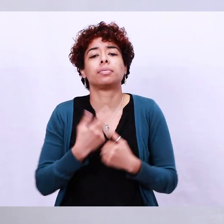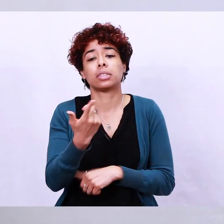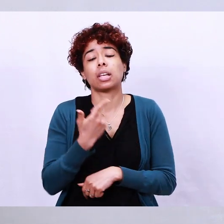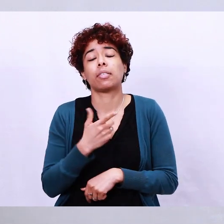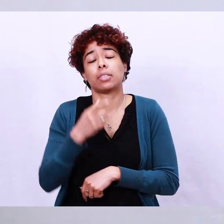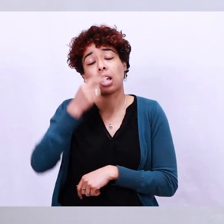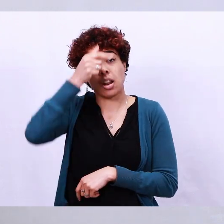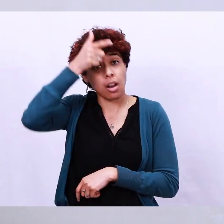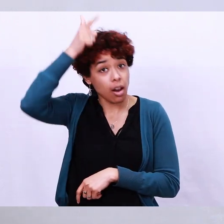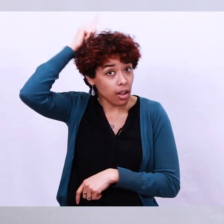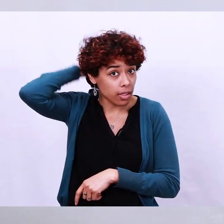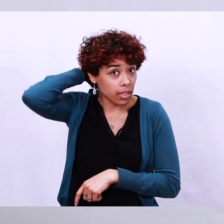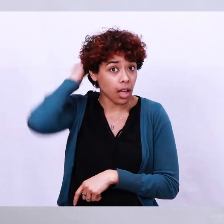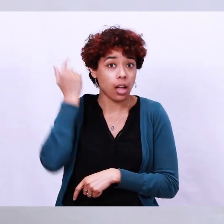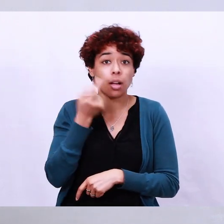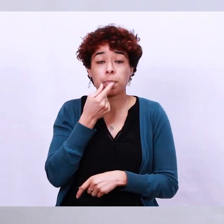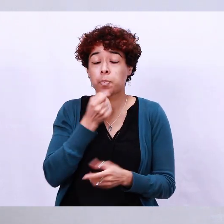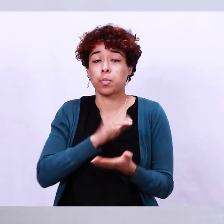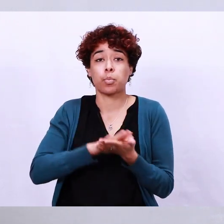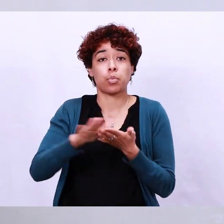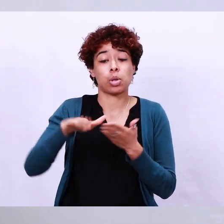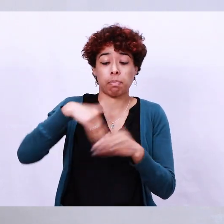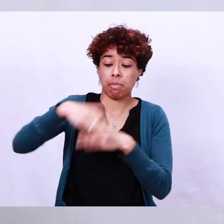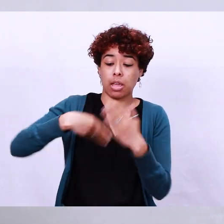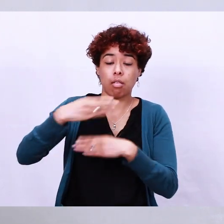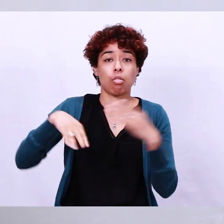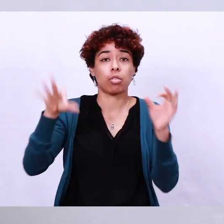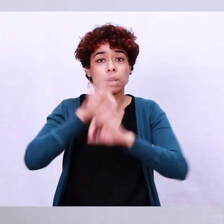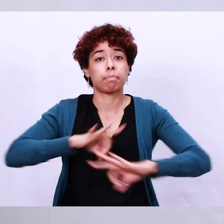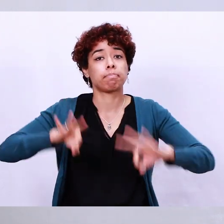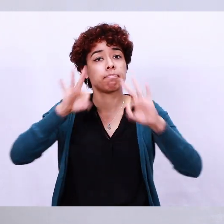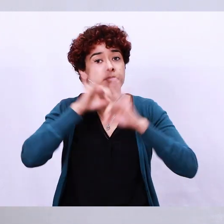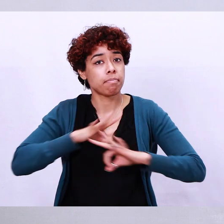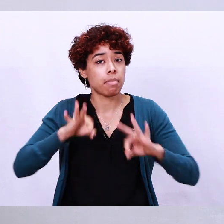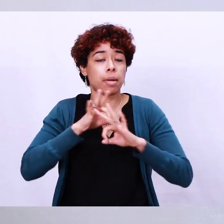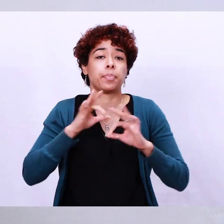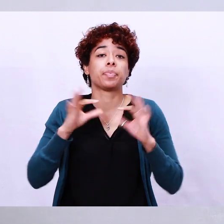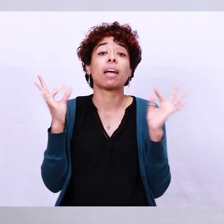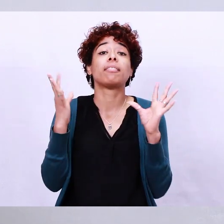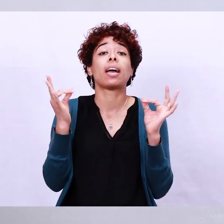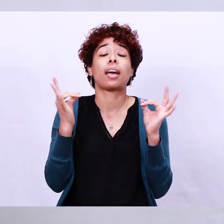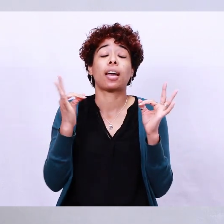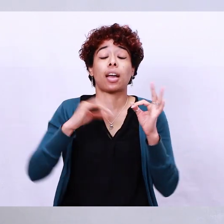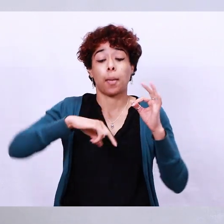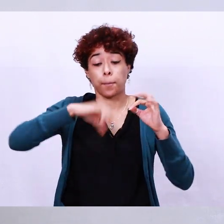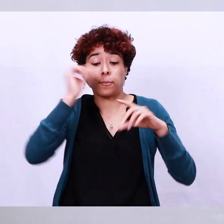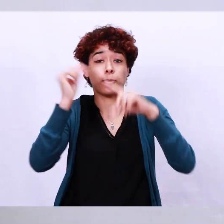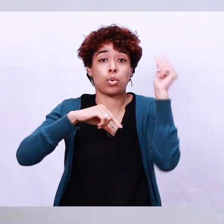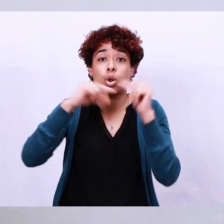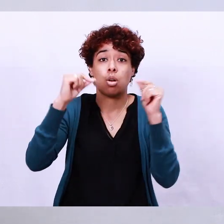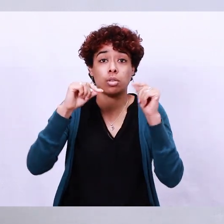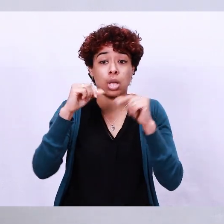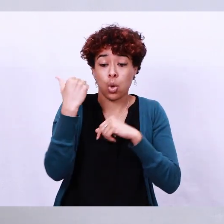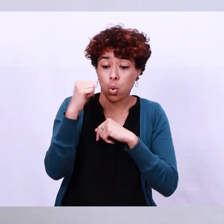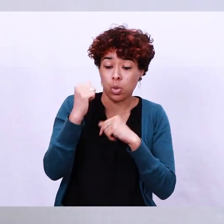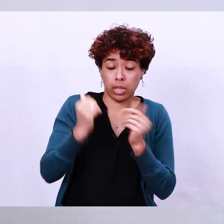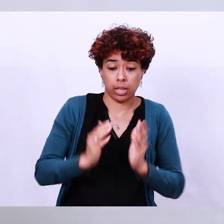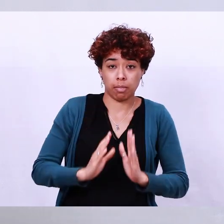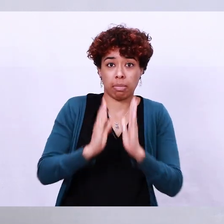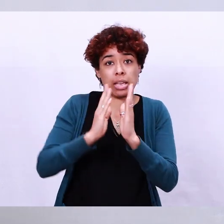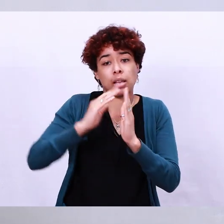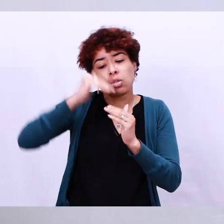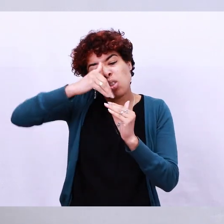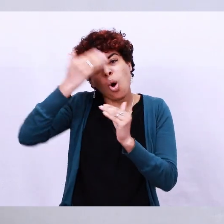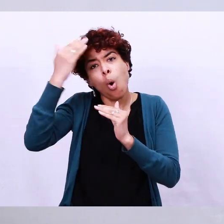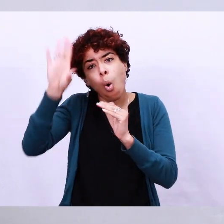latin pur, c'est-à-dire sans mélange. Ça parle de tout ce qui est des plantes qui poussent. C'est une même plante, c'est pas une plante